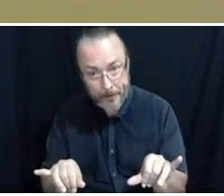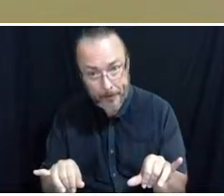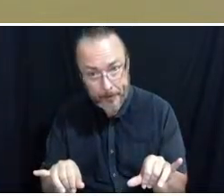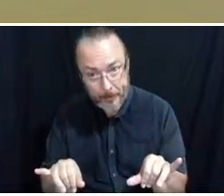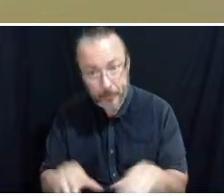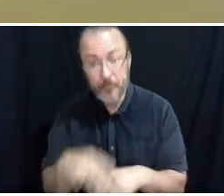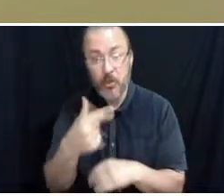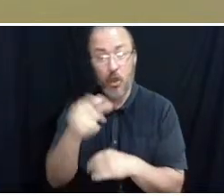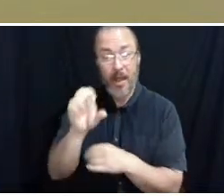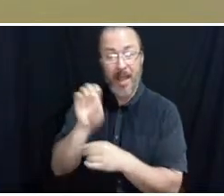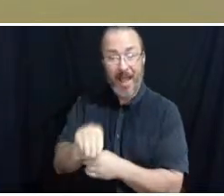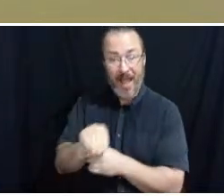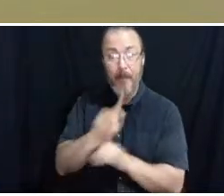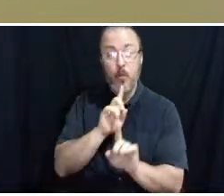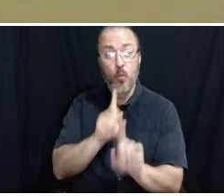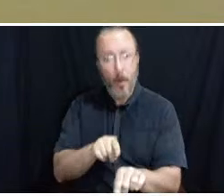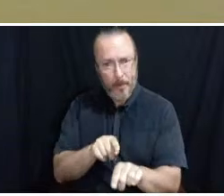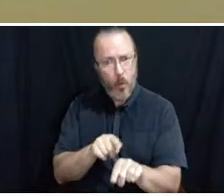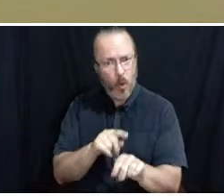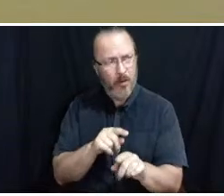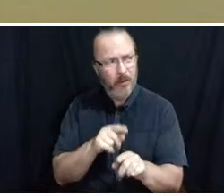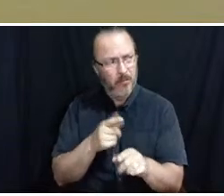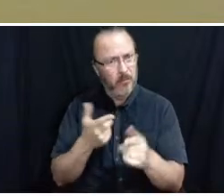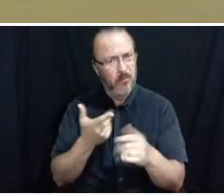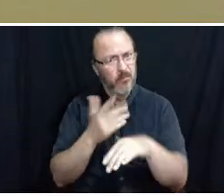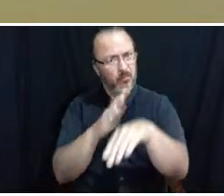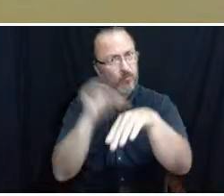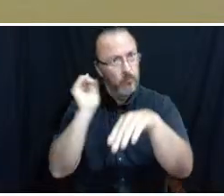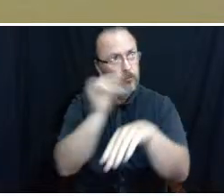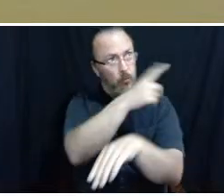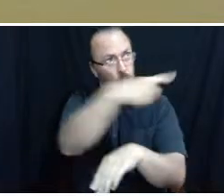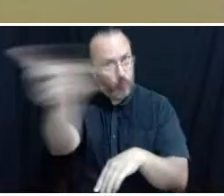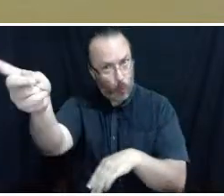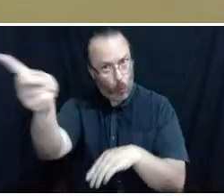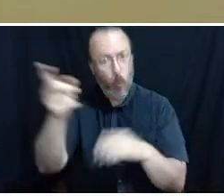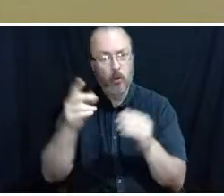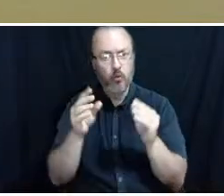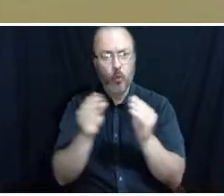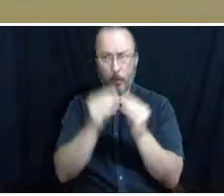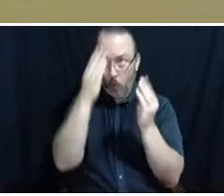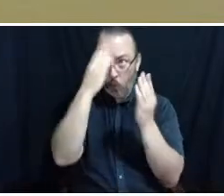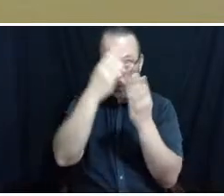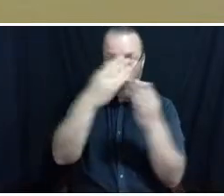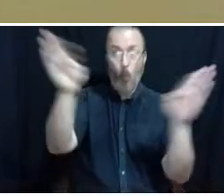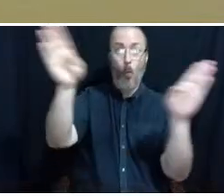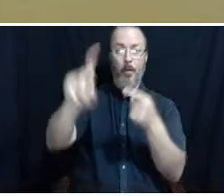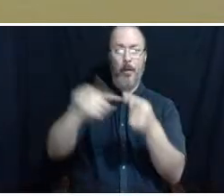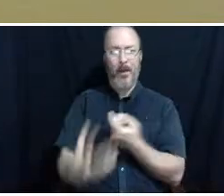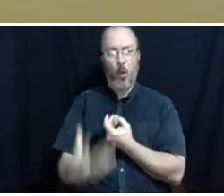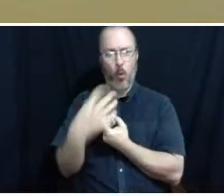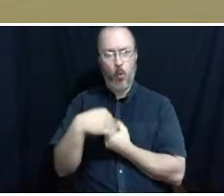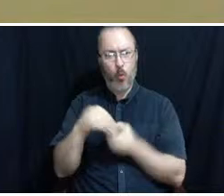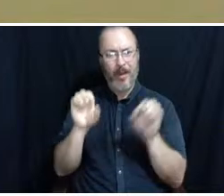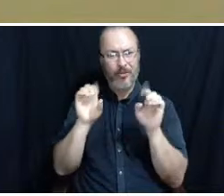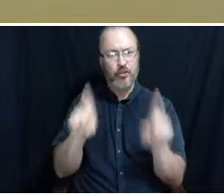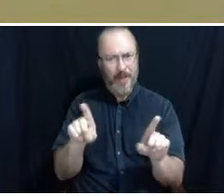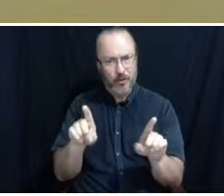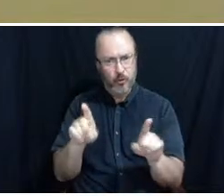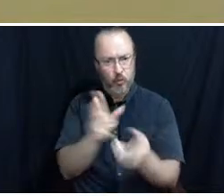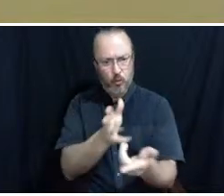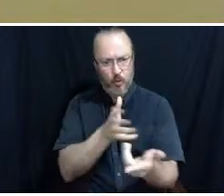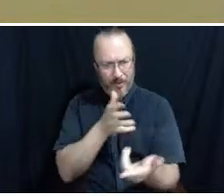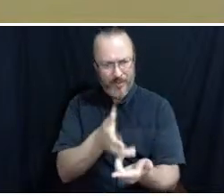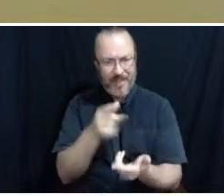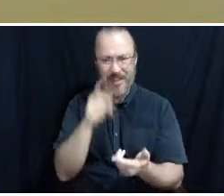demande aux décideurs d'élargir leur interprétation de l'éducation inclusive pour satisfaire les besoins de tous les apprenants, quelle que